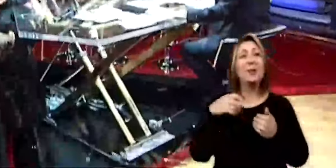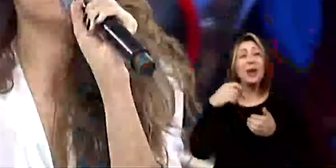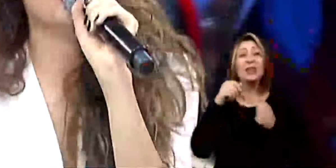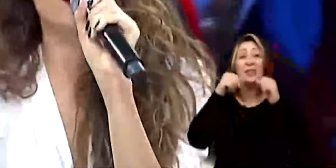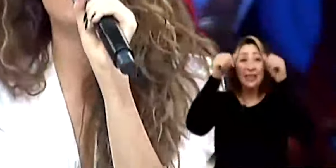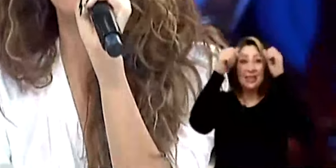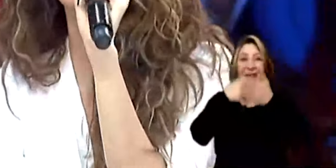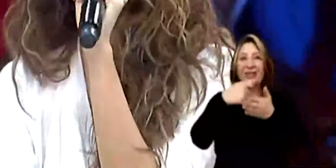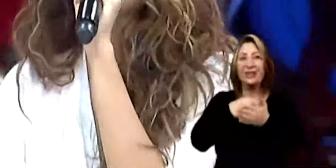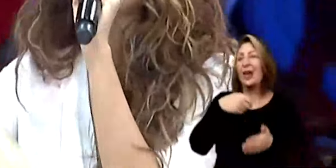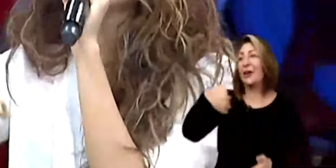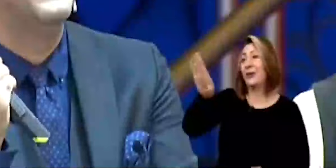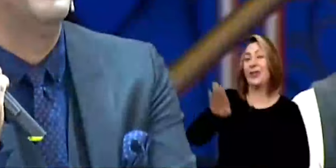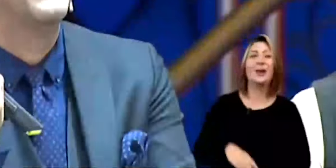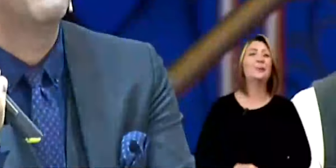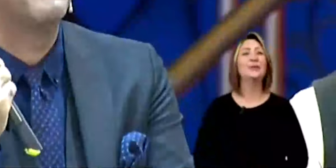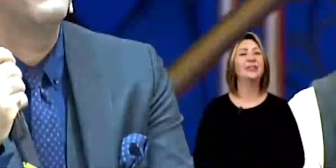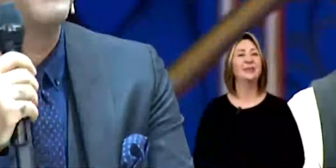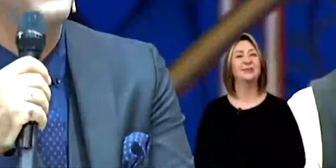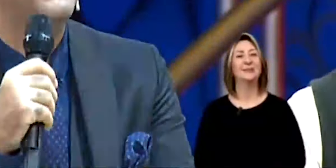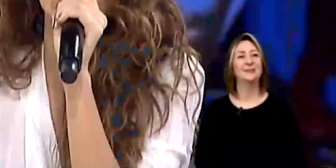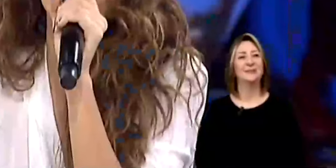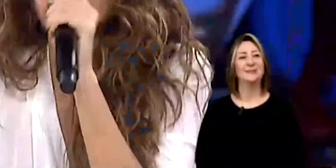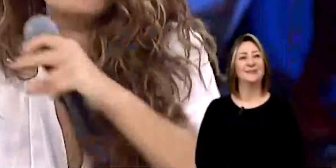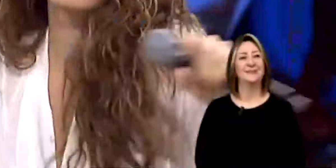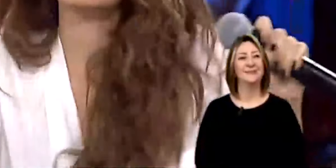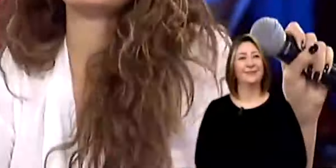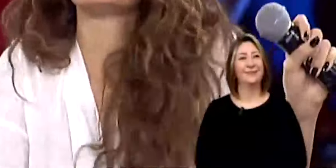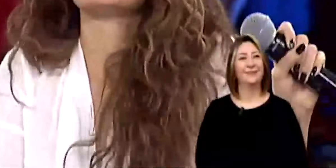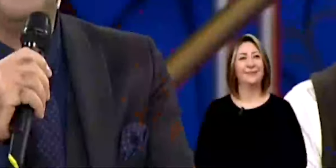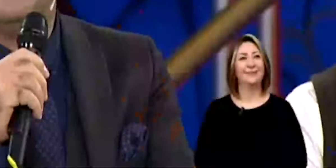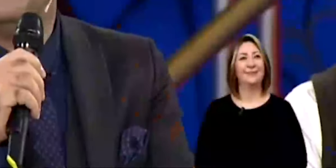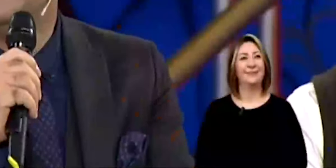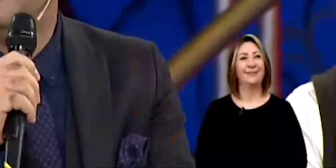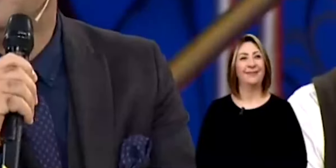pişirmişim, hacıyı da çarşıya göndermişim.